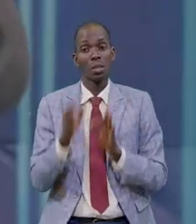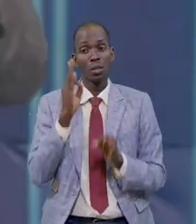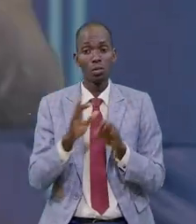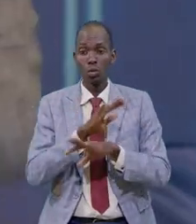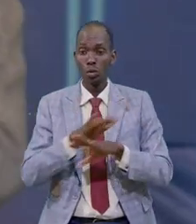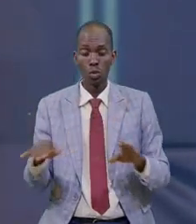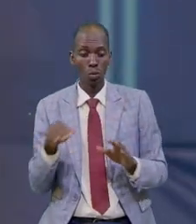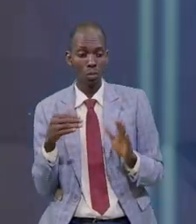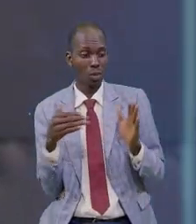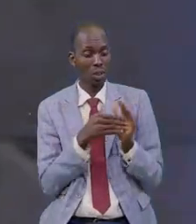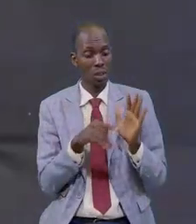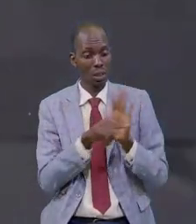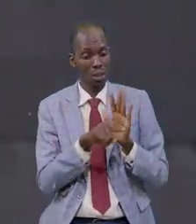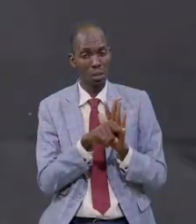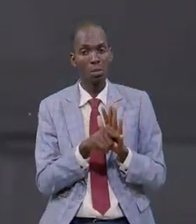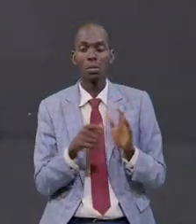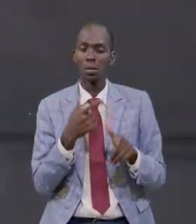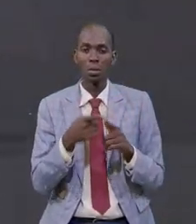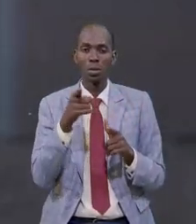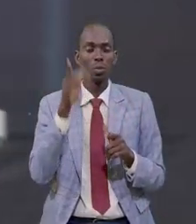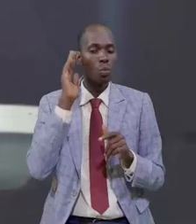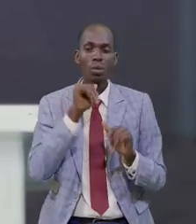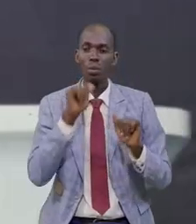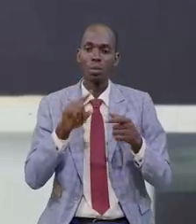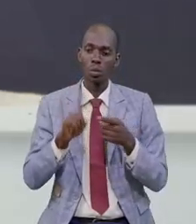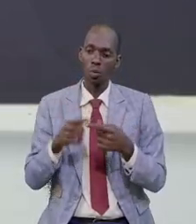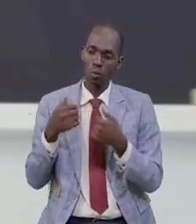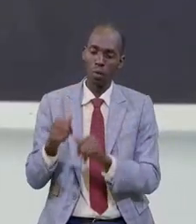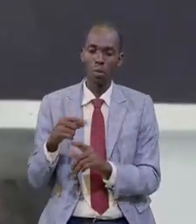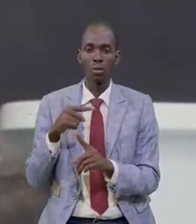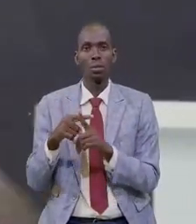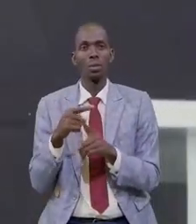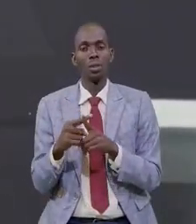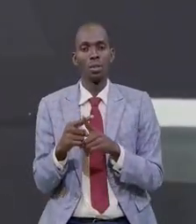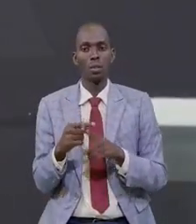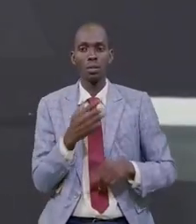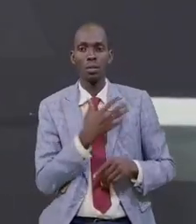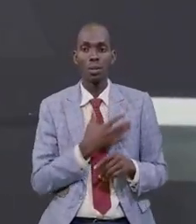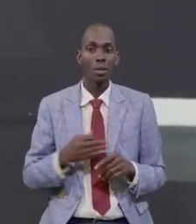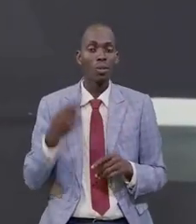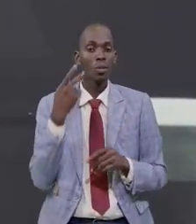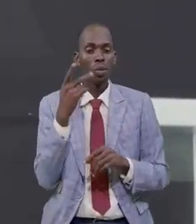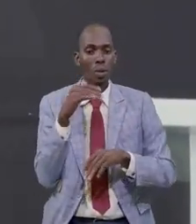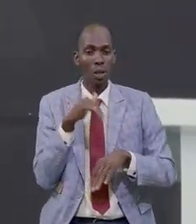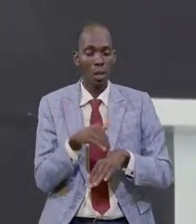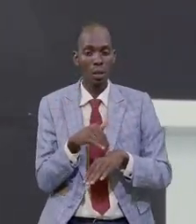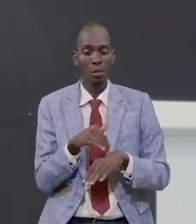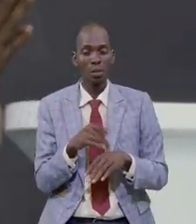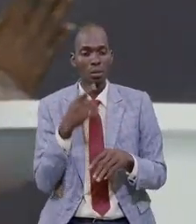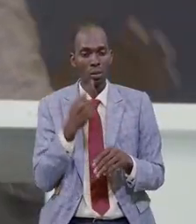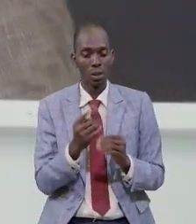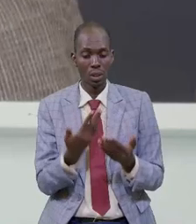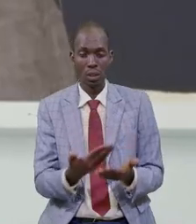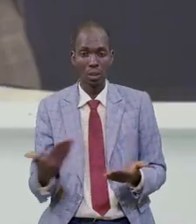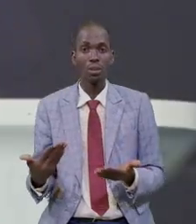pour quelque chose de positif vous devez regarder la vie et vous dev regarder les présentations devant vous et vous